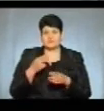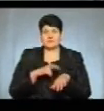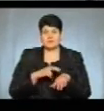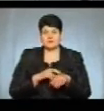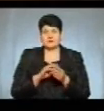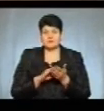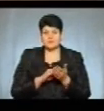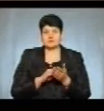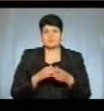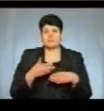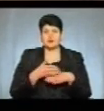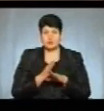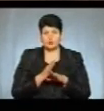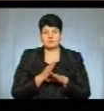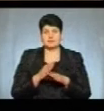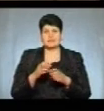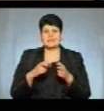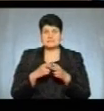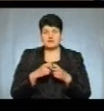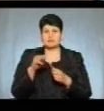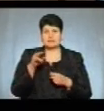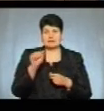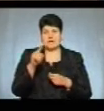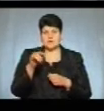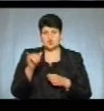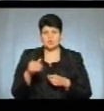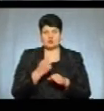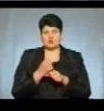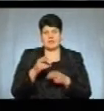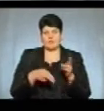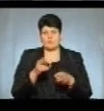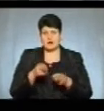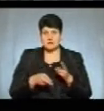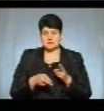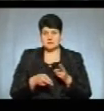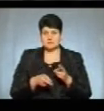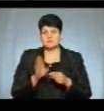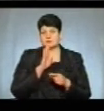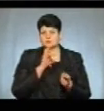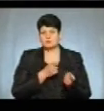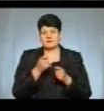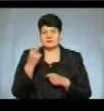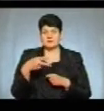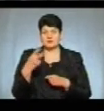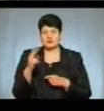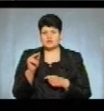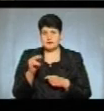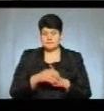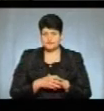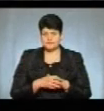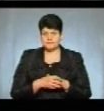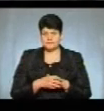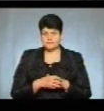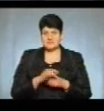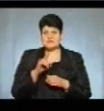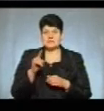у пацієнтки перелом кісток таза, їй зробили операцію. Пацієнтка до нас була доставлена 22 числа